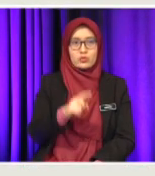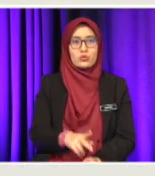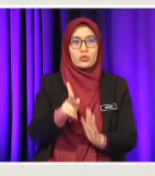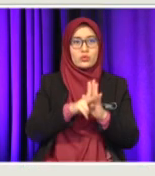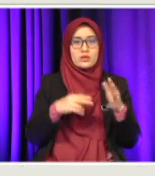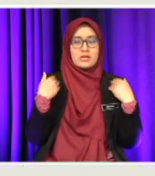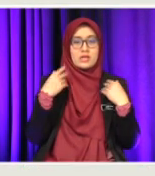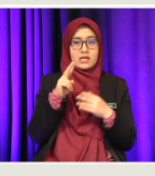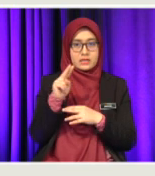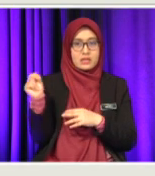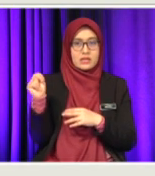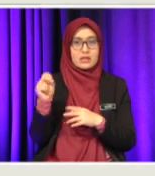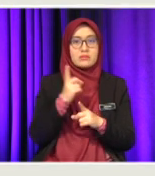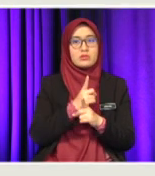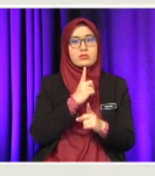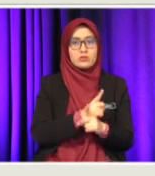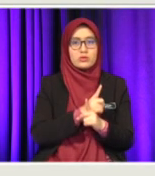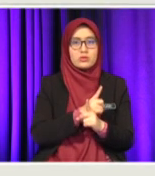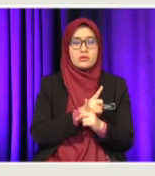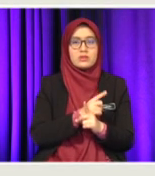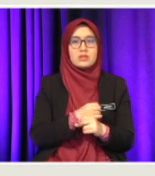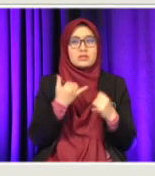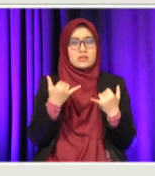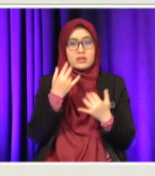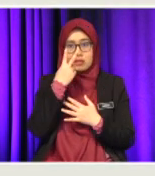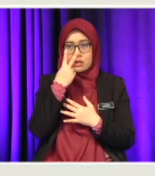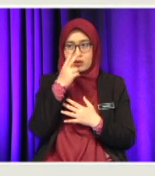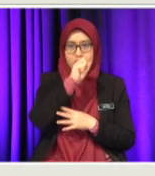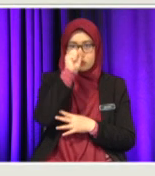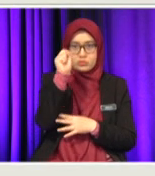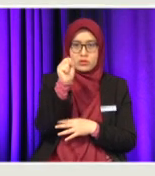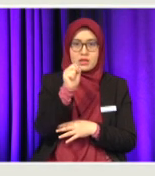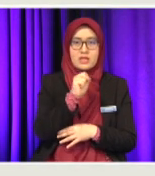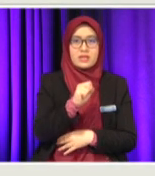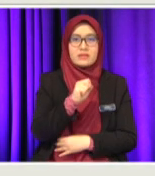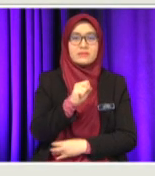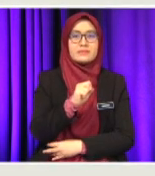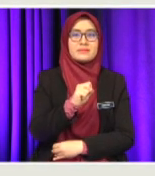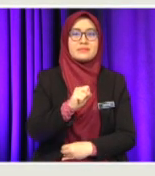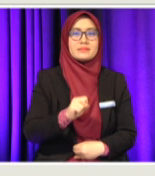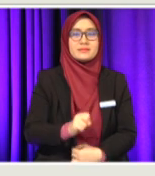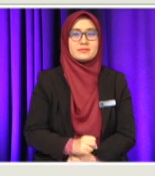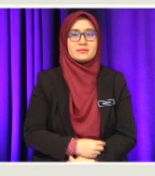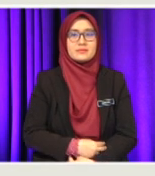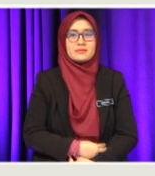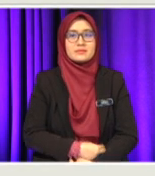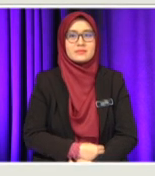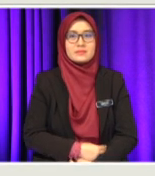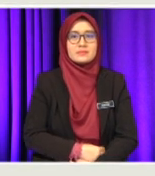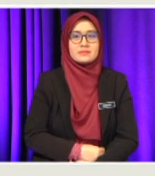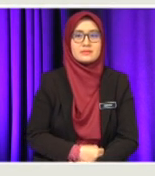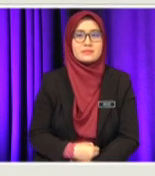mempraktikkannya jadi dia apa kurang efektif lah jadi kita coba selesaikan satu situasi sebenarnya